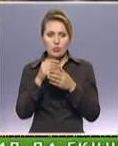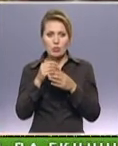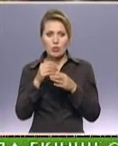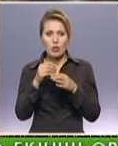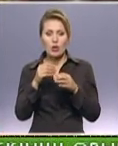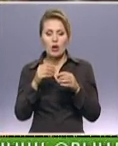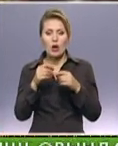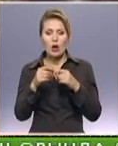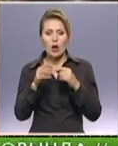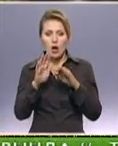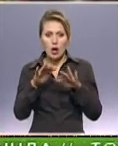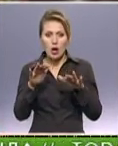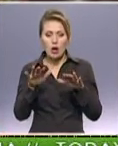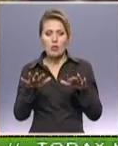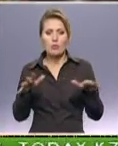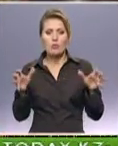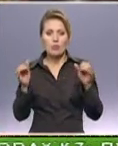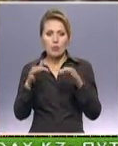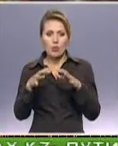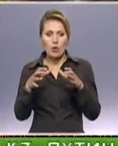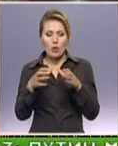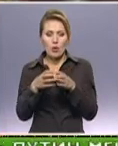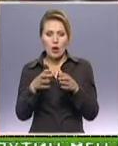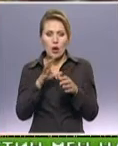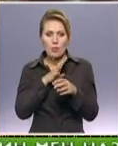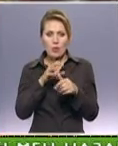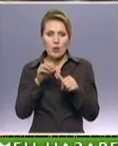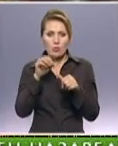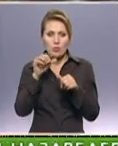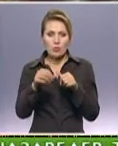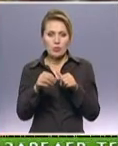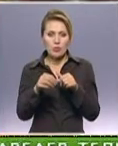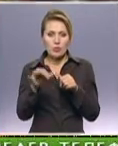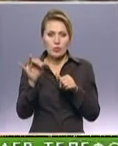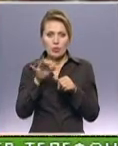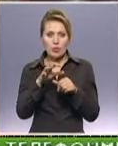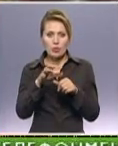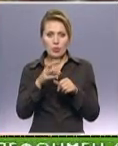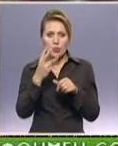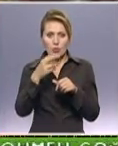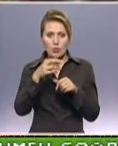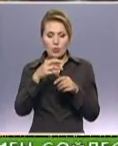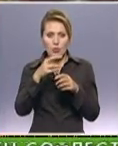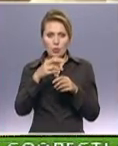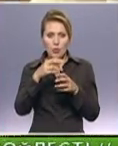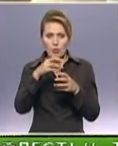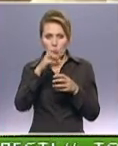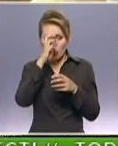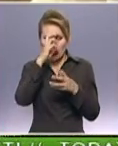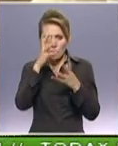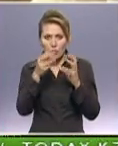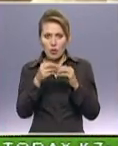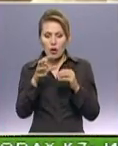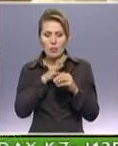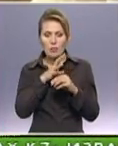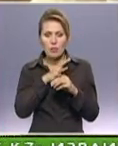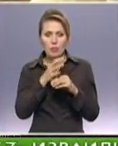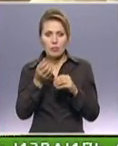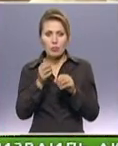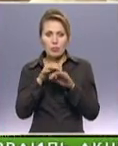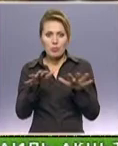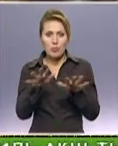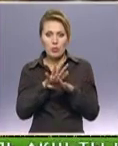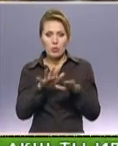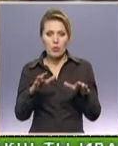кетеді. Әсіресе Ер Жәнібек жөнінен алсақ, керейлер қазір үш мемлекеттің арасында жүрген, демек сол бытырап жүрген